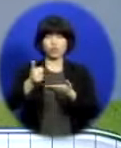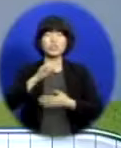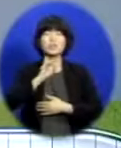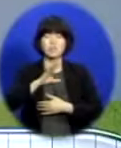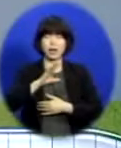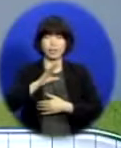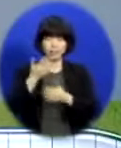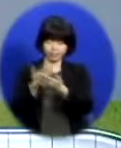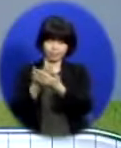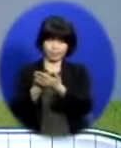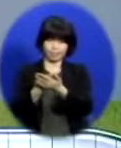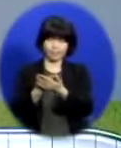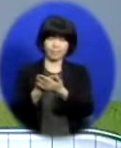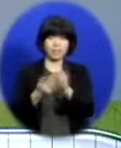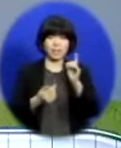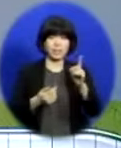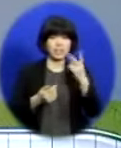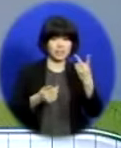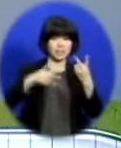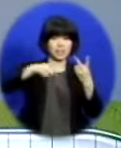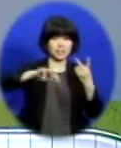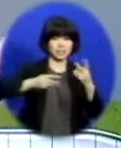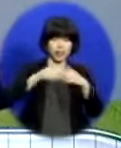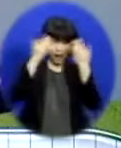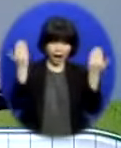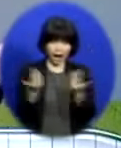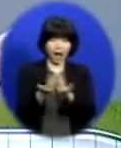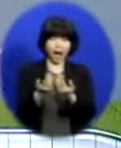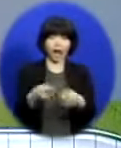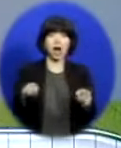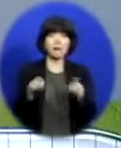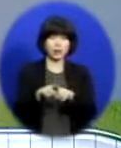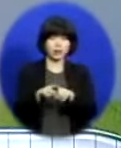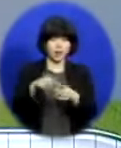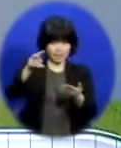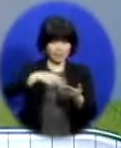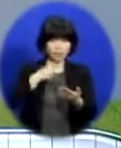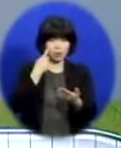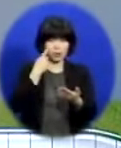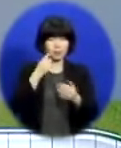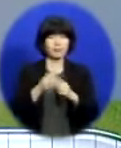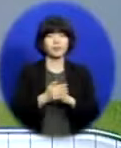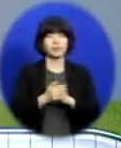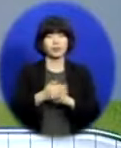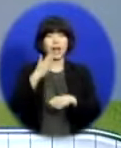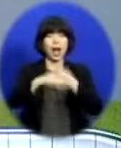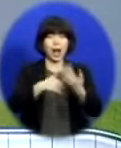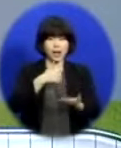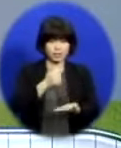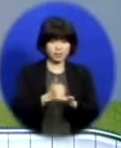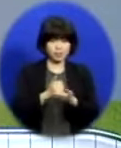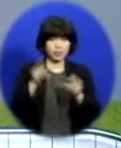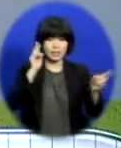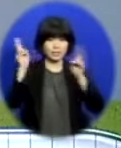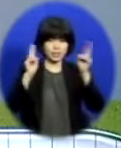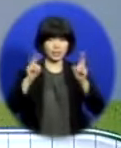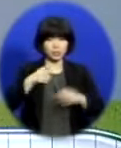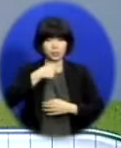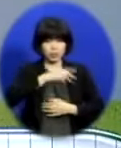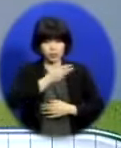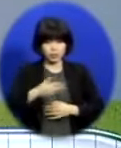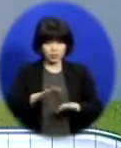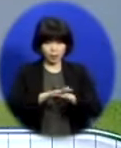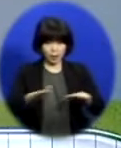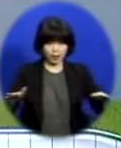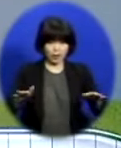구했습니다 우리 1절 2절을 다 다 같이 한번 다 같이 한번 읽어 보십시다 하나님 사슴이 시냇물